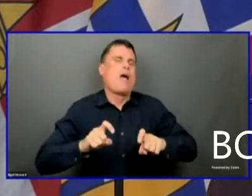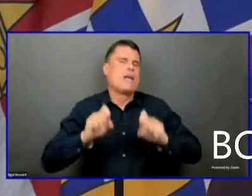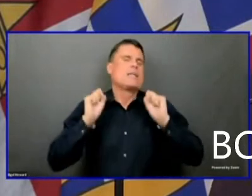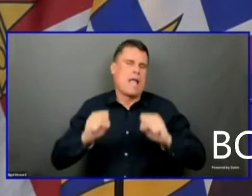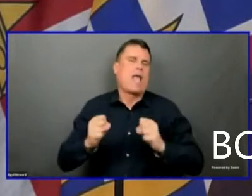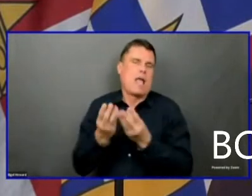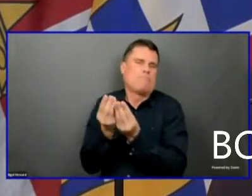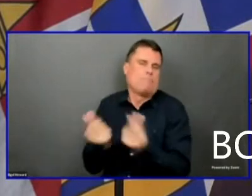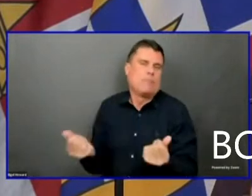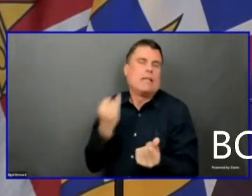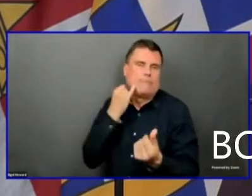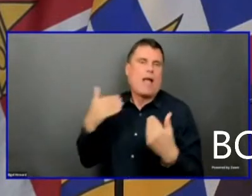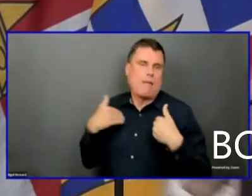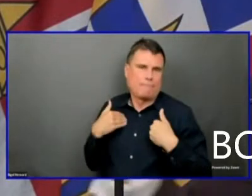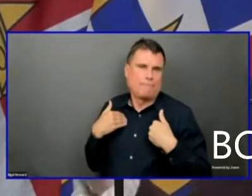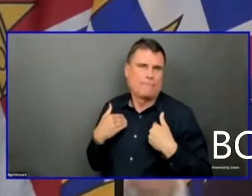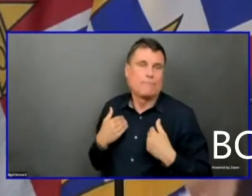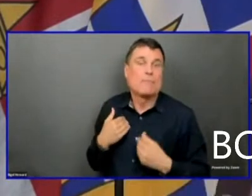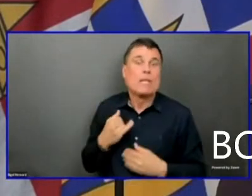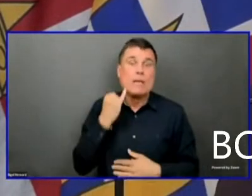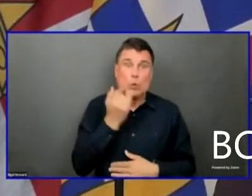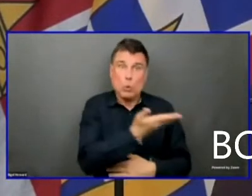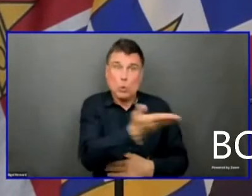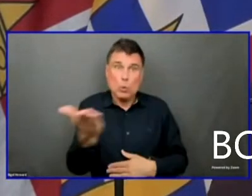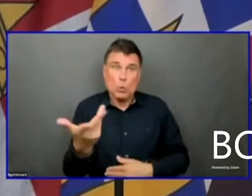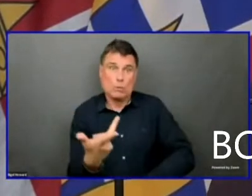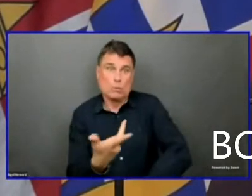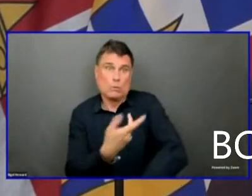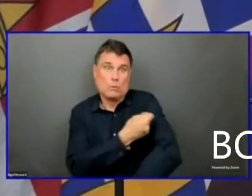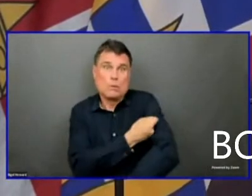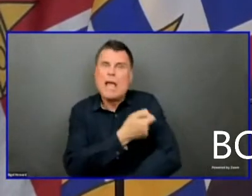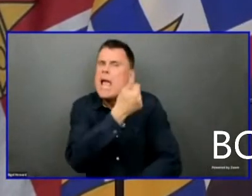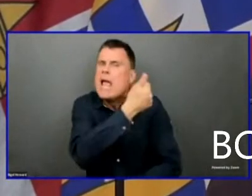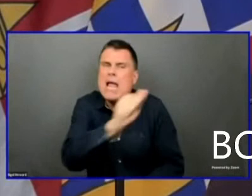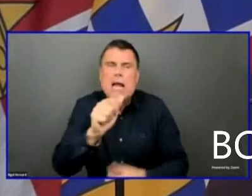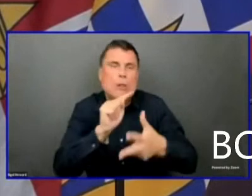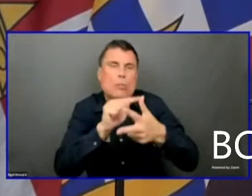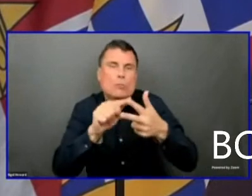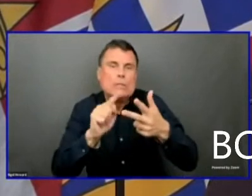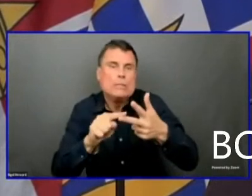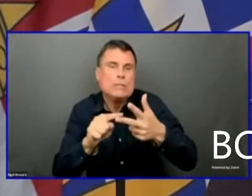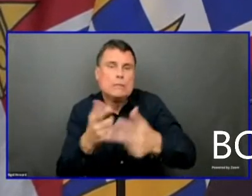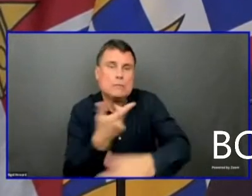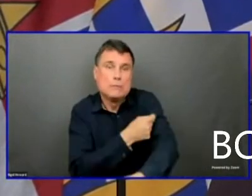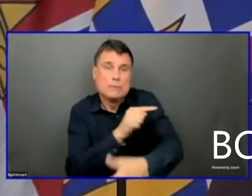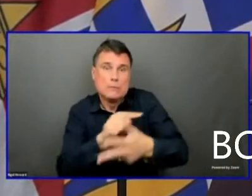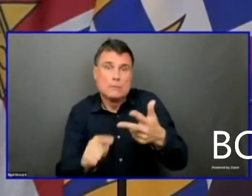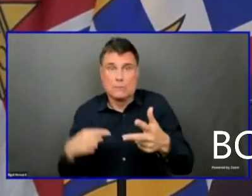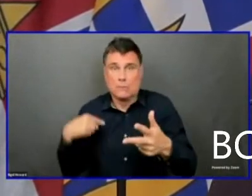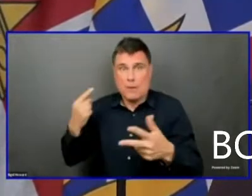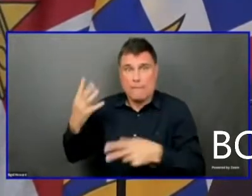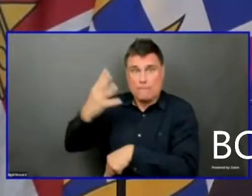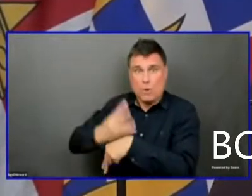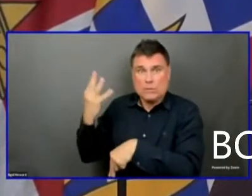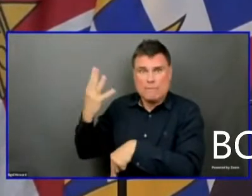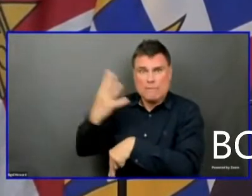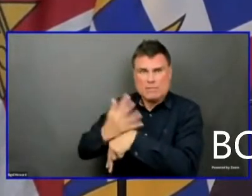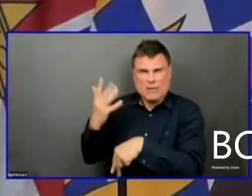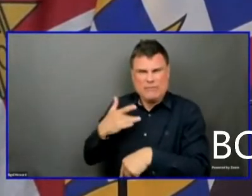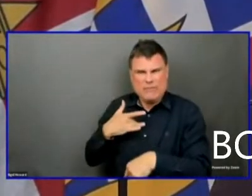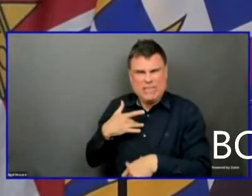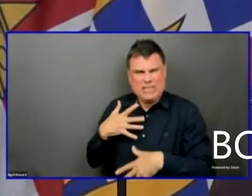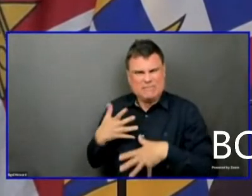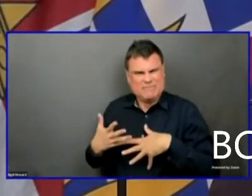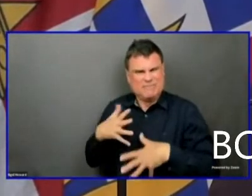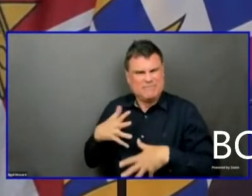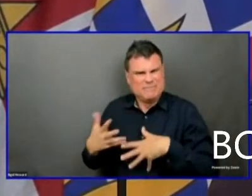只要有任何疫苗打了那个 24天之内主要不舒服，